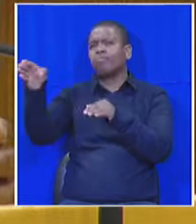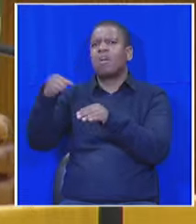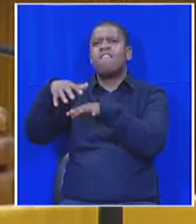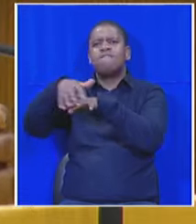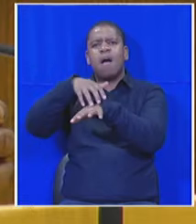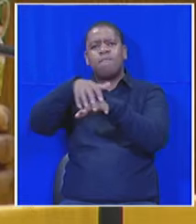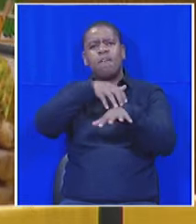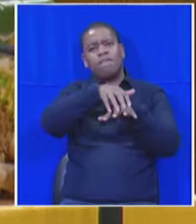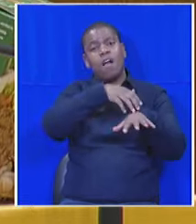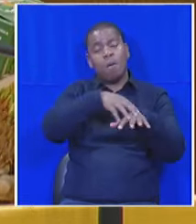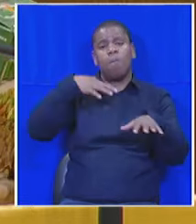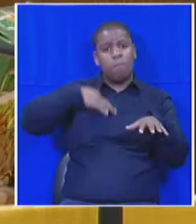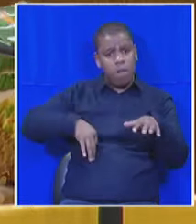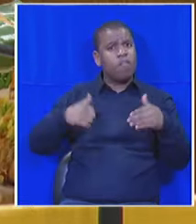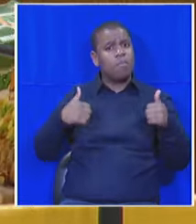eprocessa ukudla.